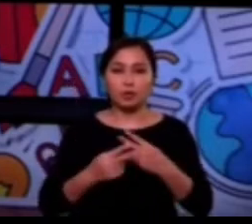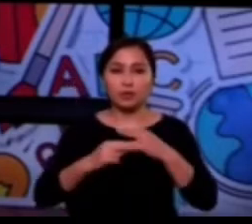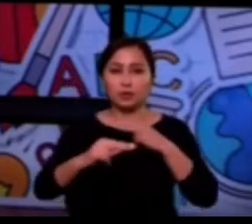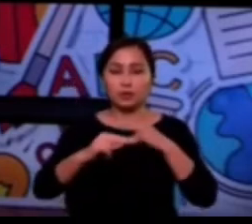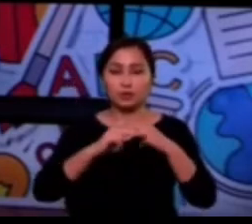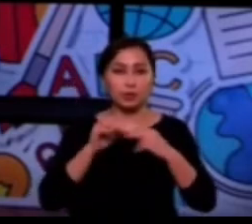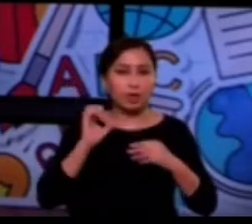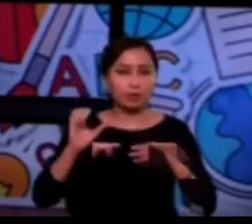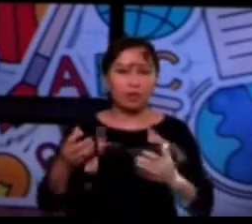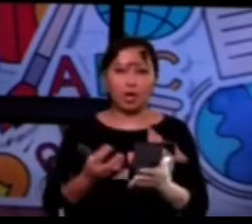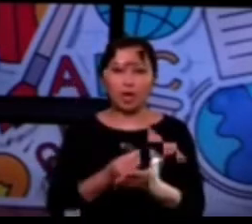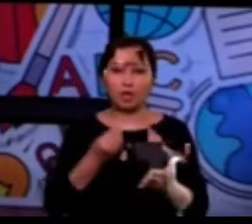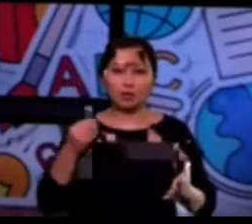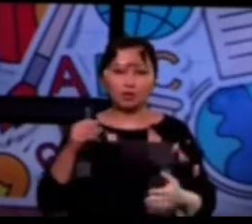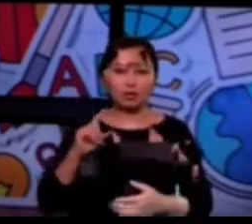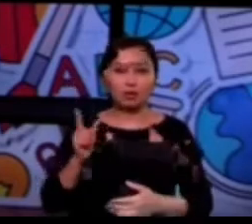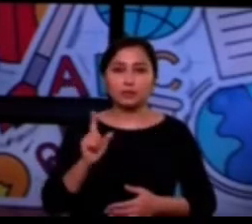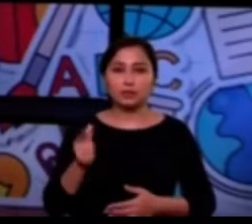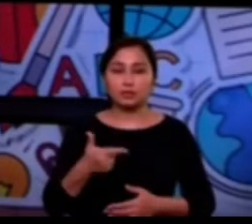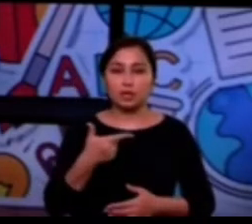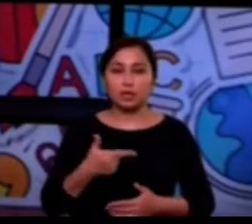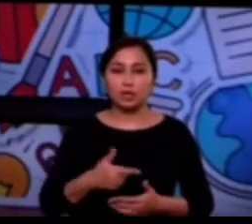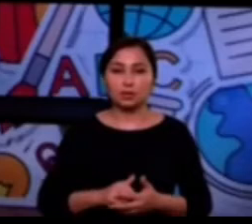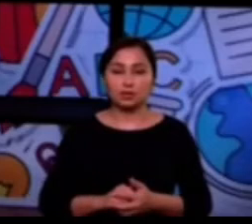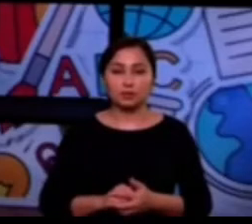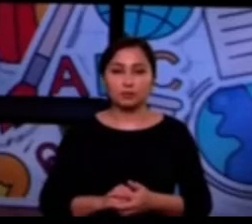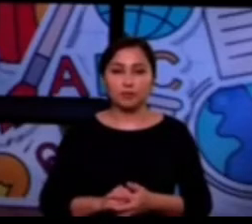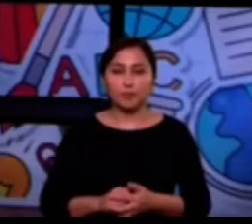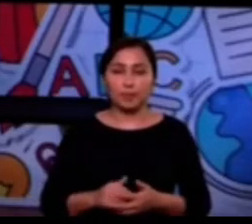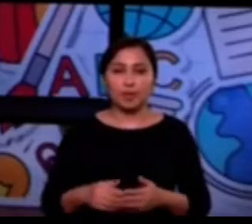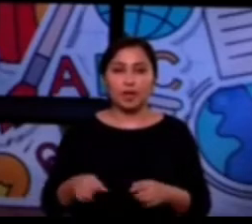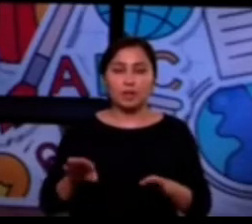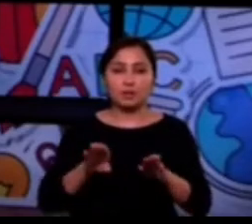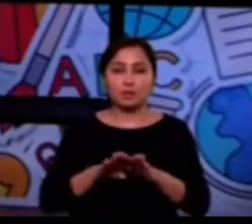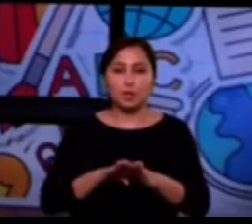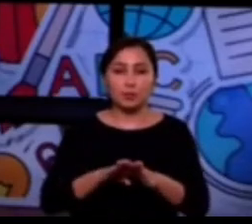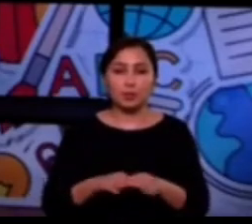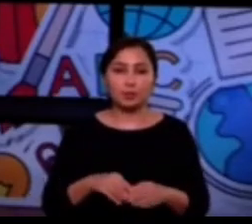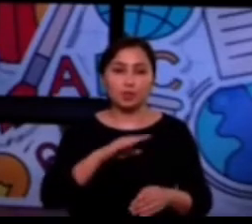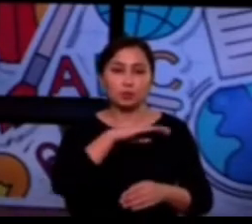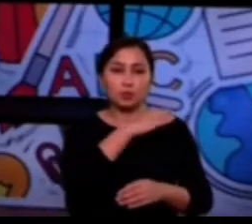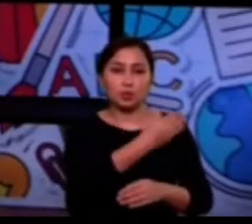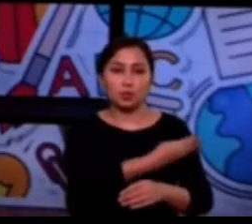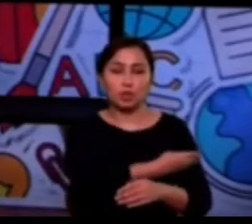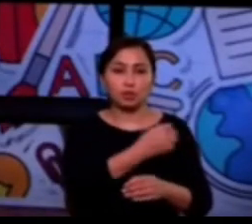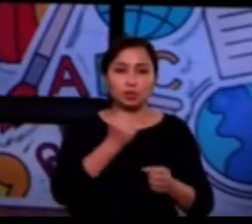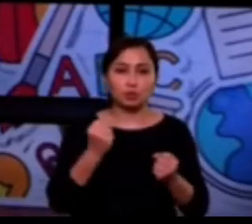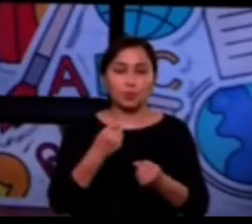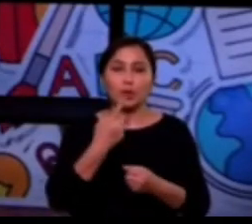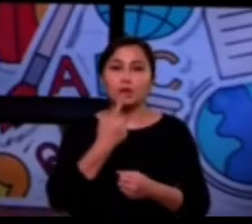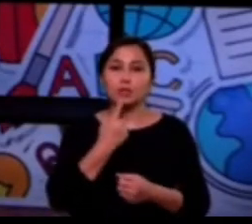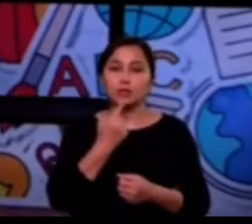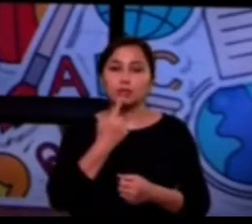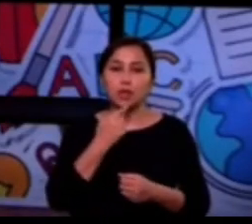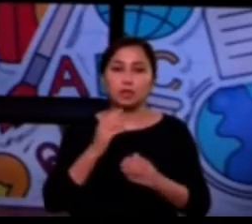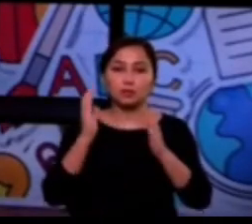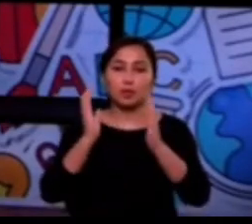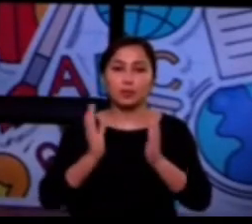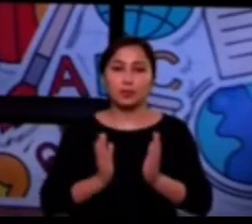внимательно слушать и отгадывать загадки. Само с кулачок, красный